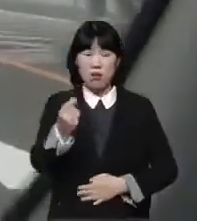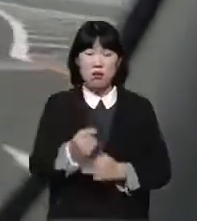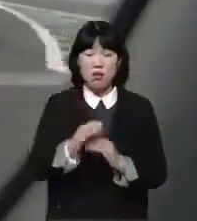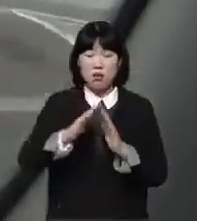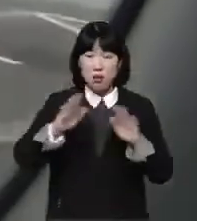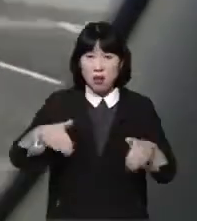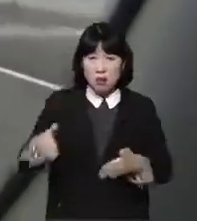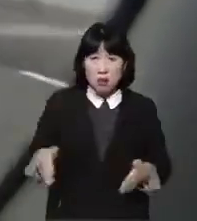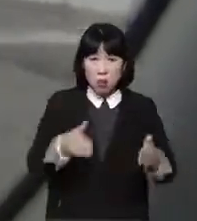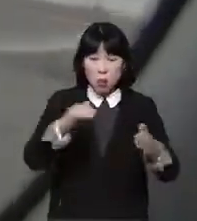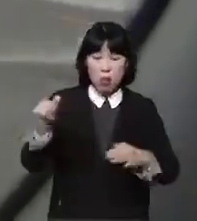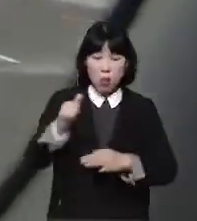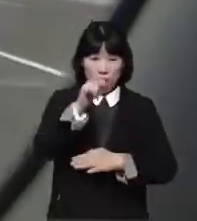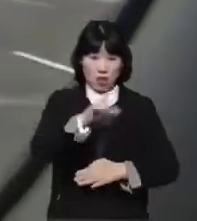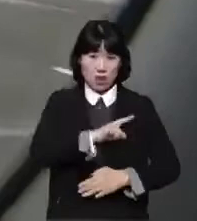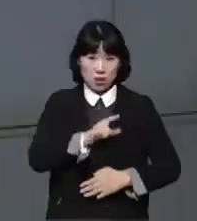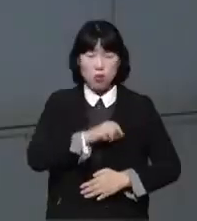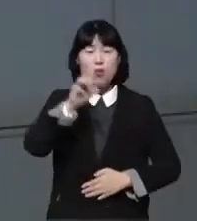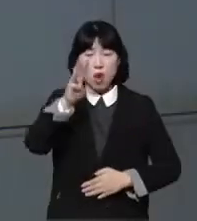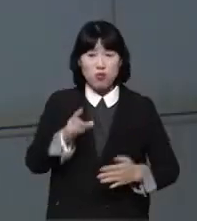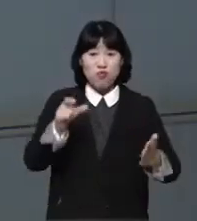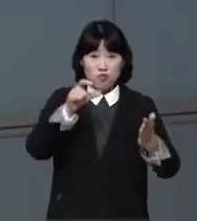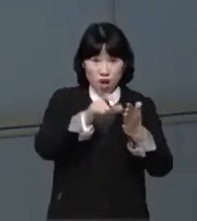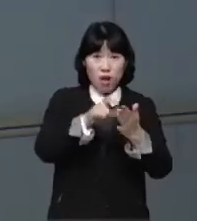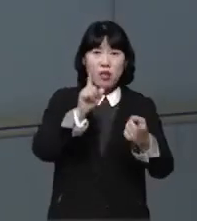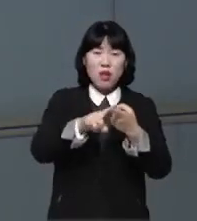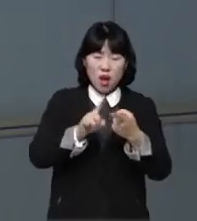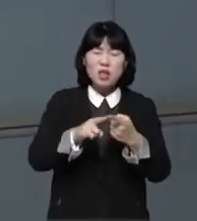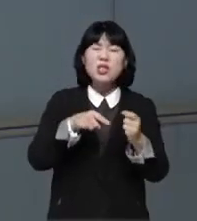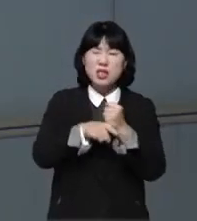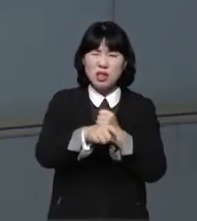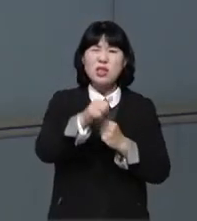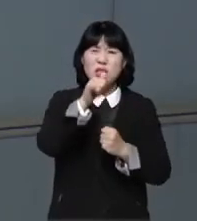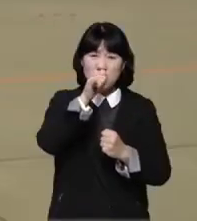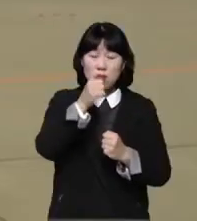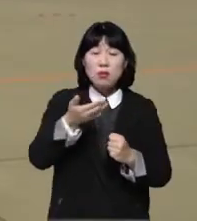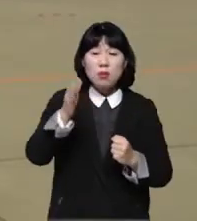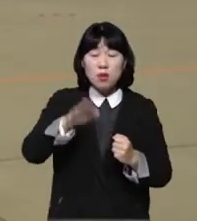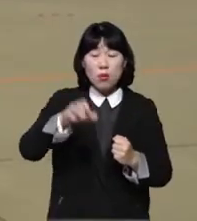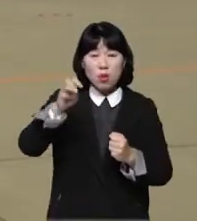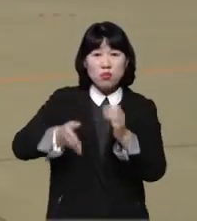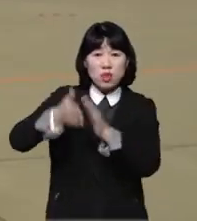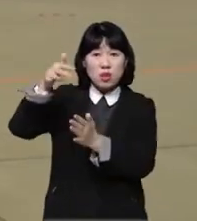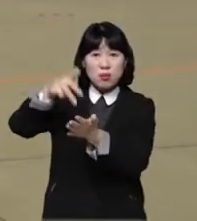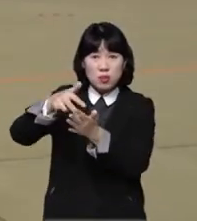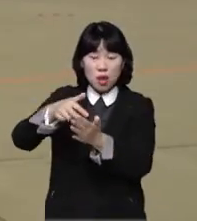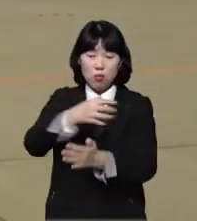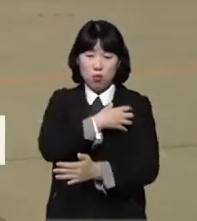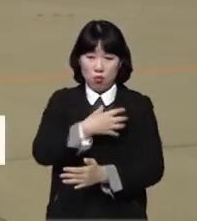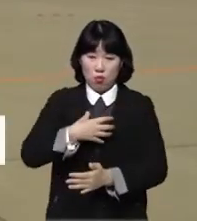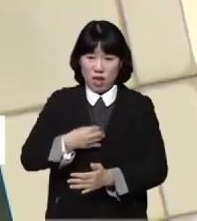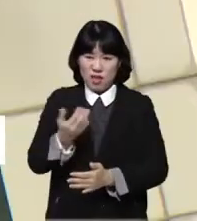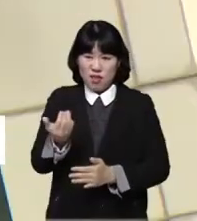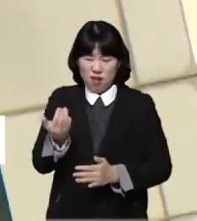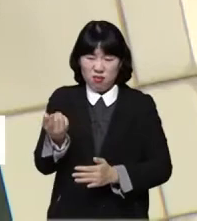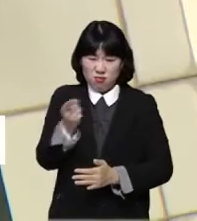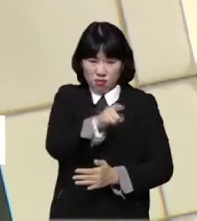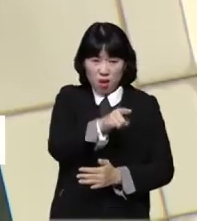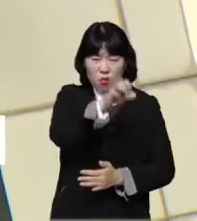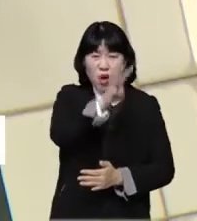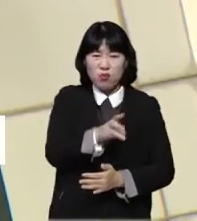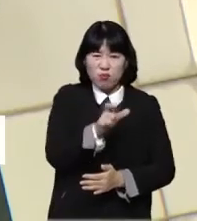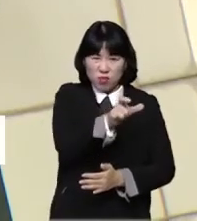전남도는 공항 명칭의 광주를 넣겠다는 점에 의미를 부여하고 있지만 광주시는 무안 앞에 광주가 들어가야